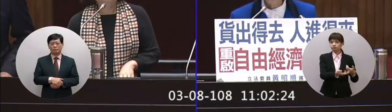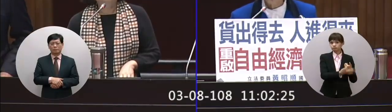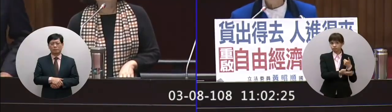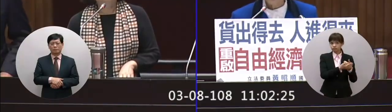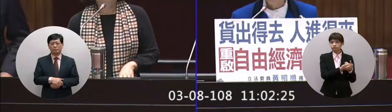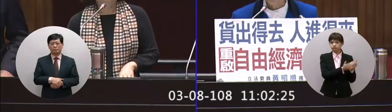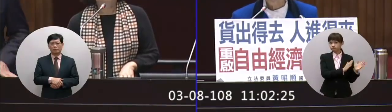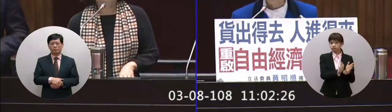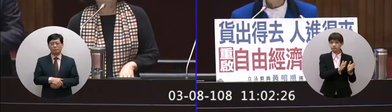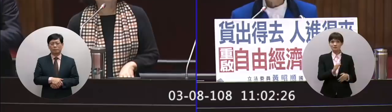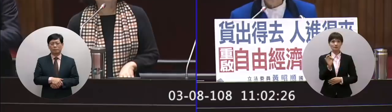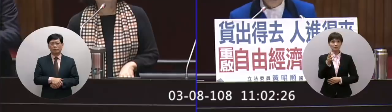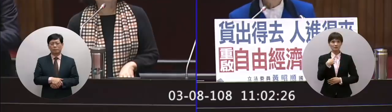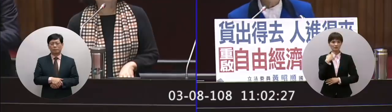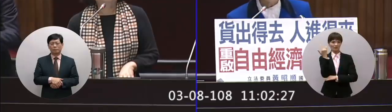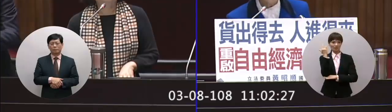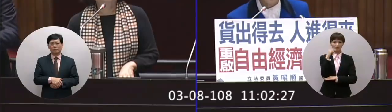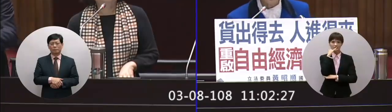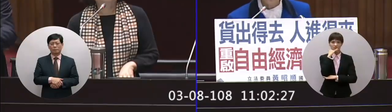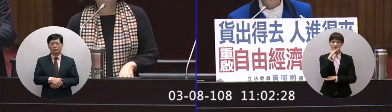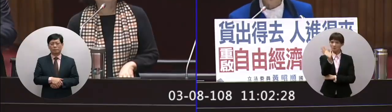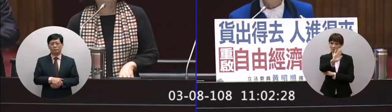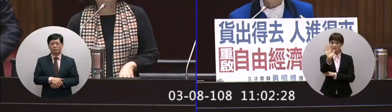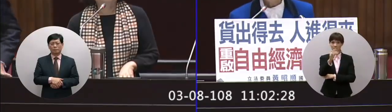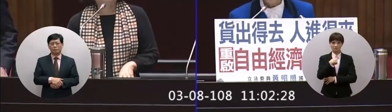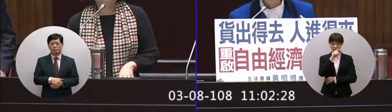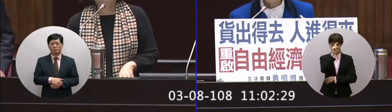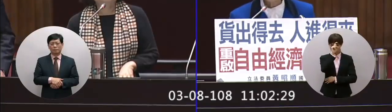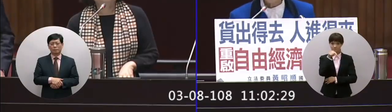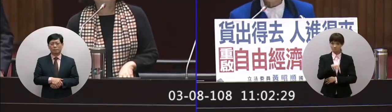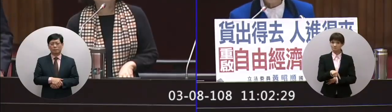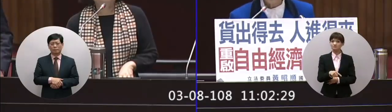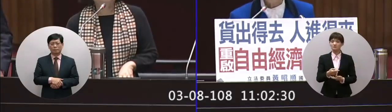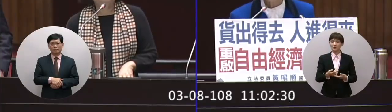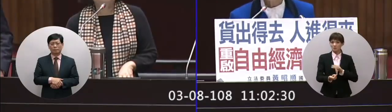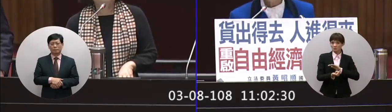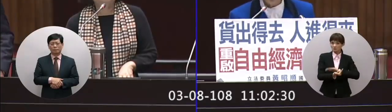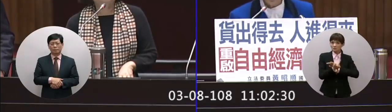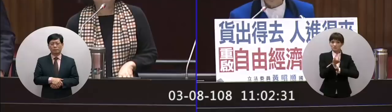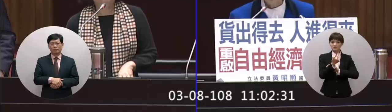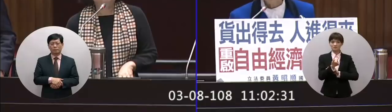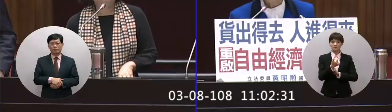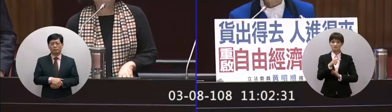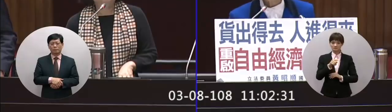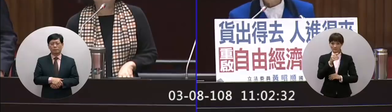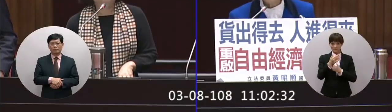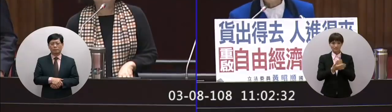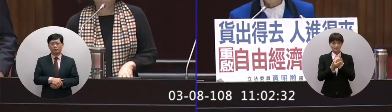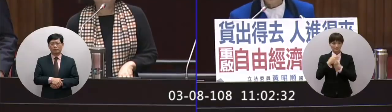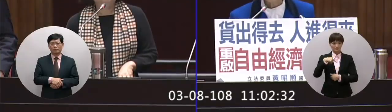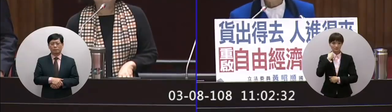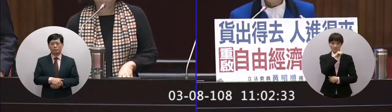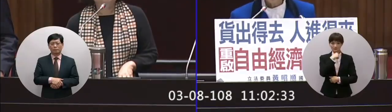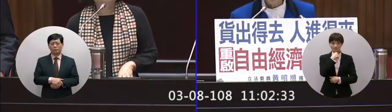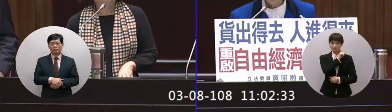们无法再等待。我们希望这整个的正能量能够在未来这块土地上真